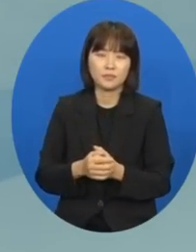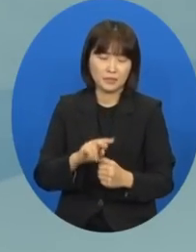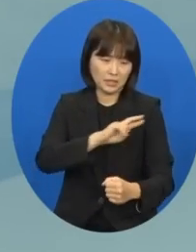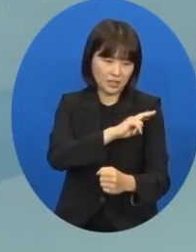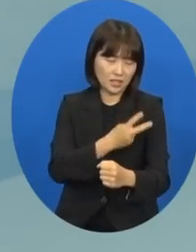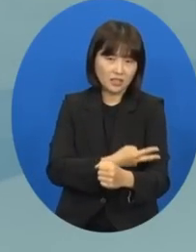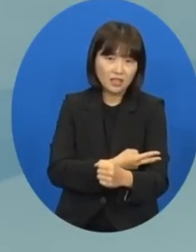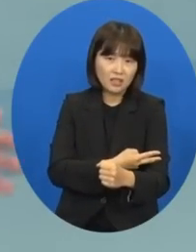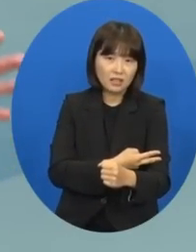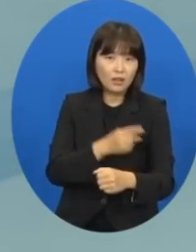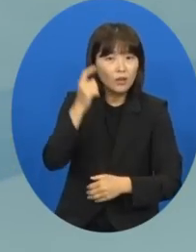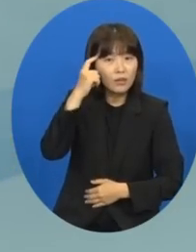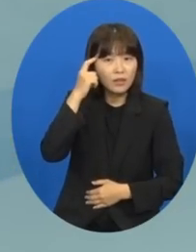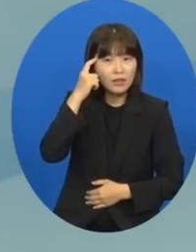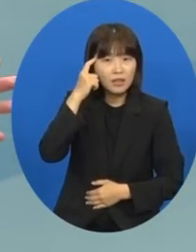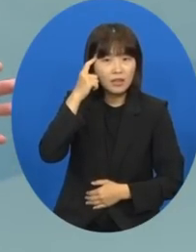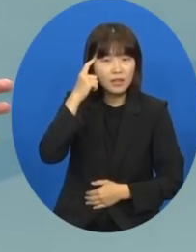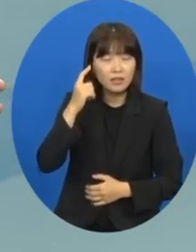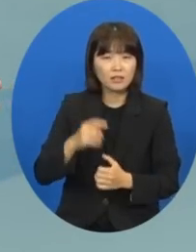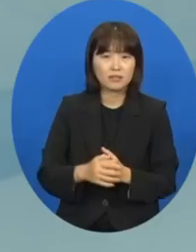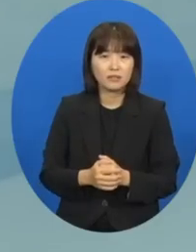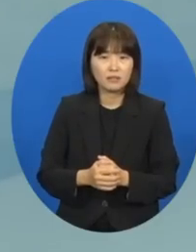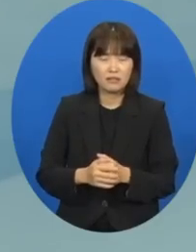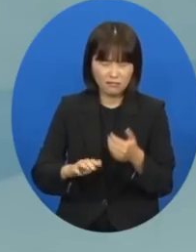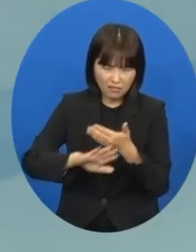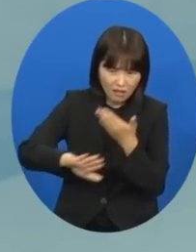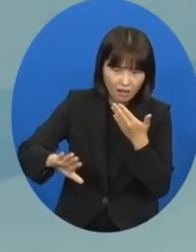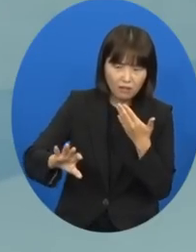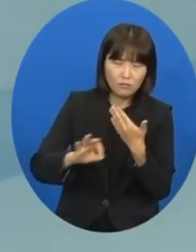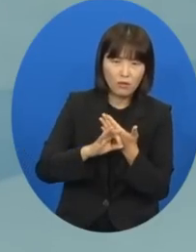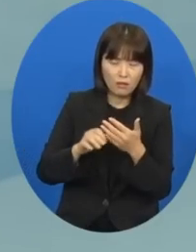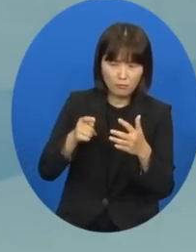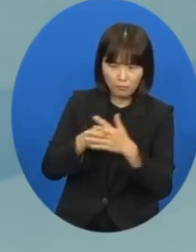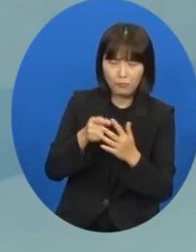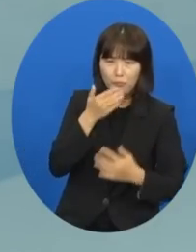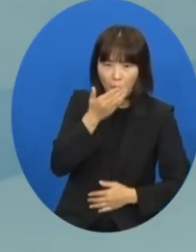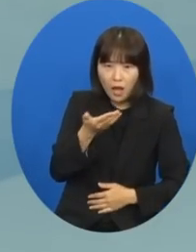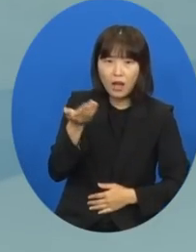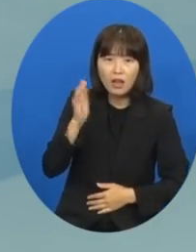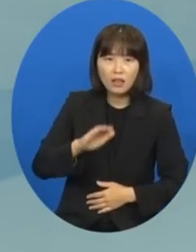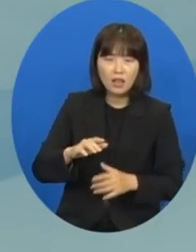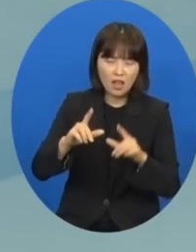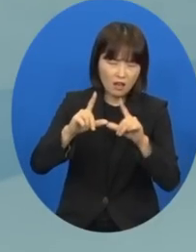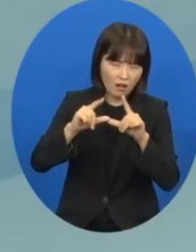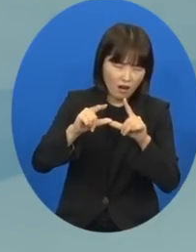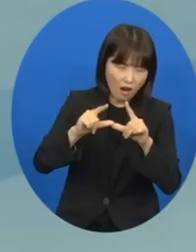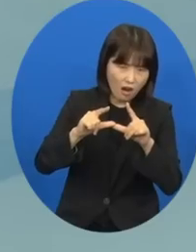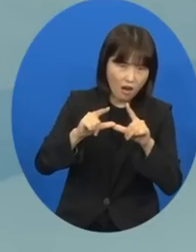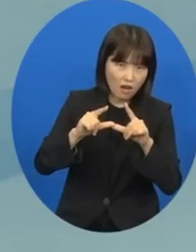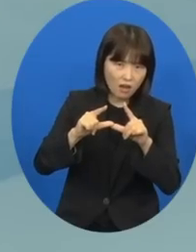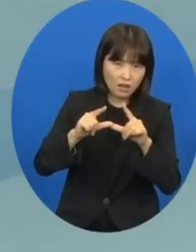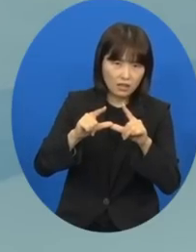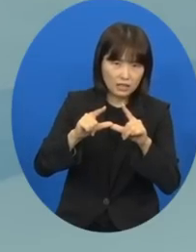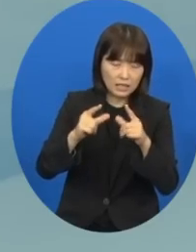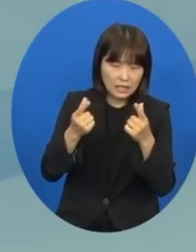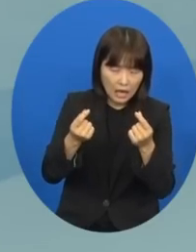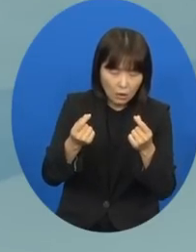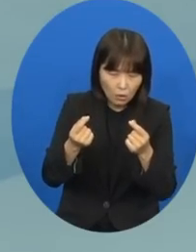이단인지 아시죠? 아예 다르면 다 알죠. 거의 갖고 끝단자가 다르다. 그게